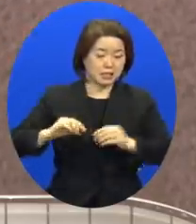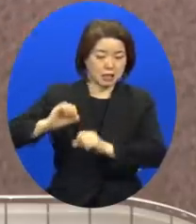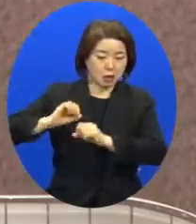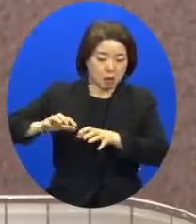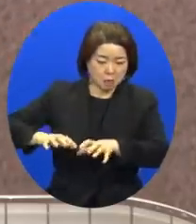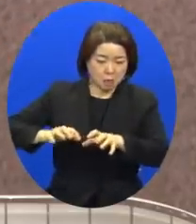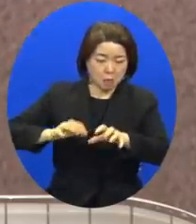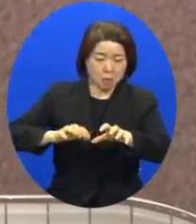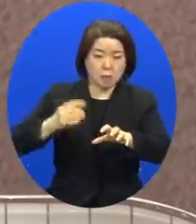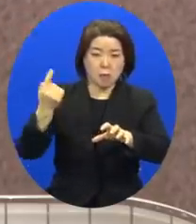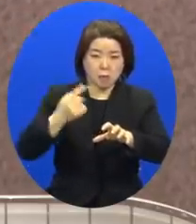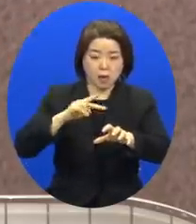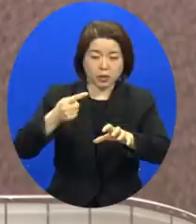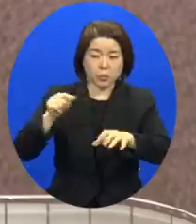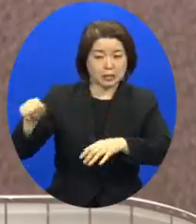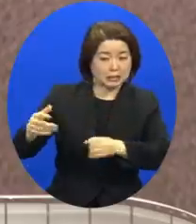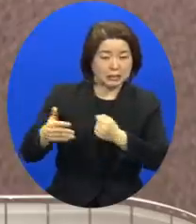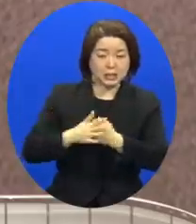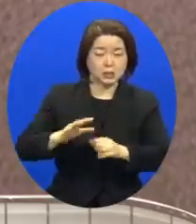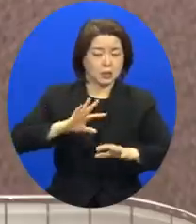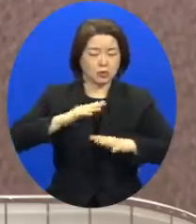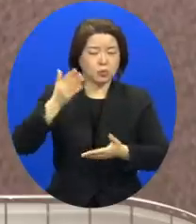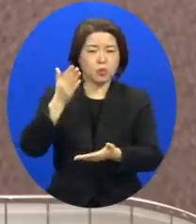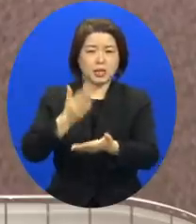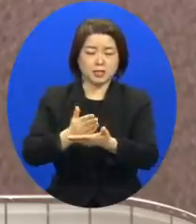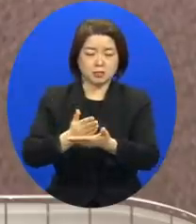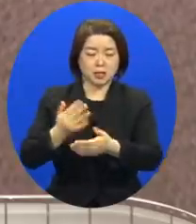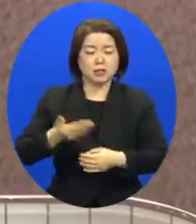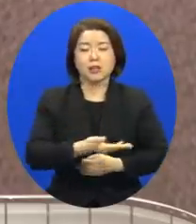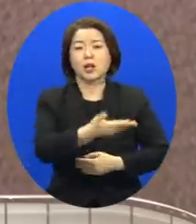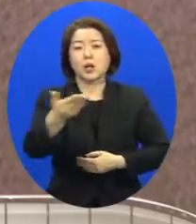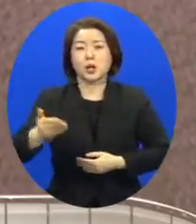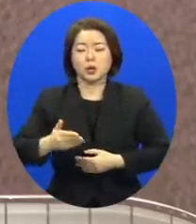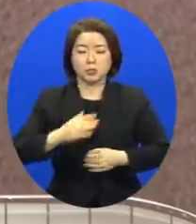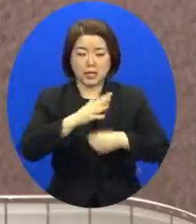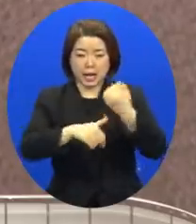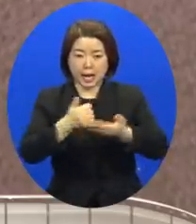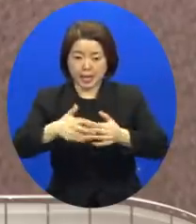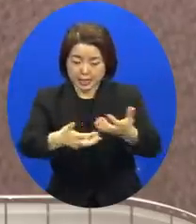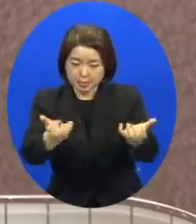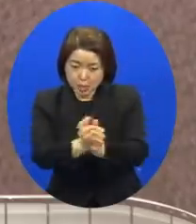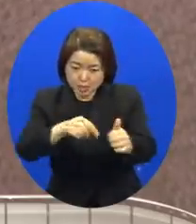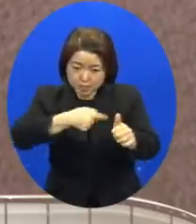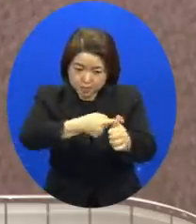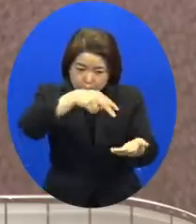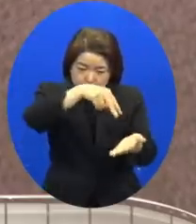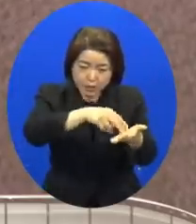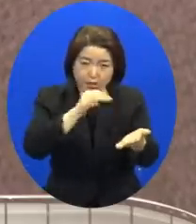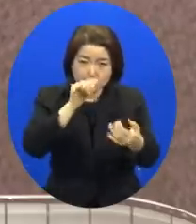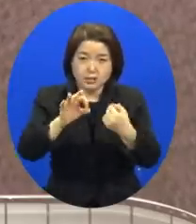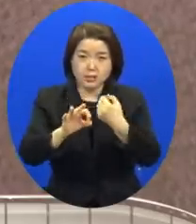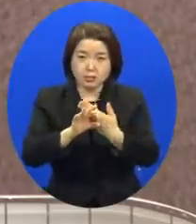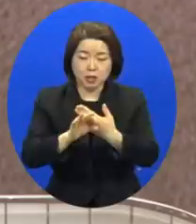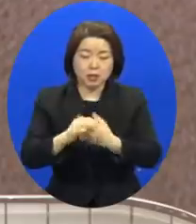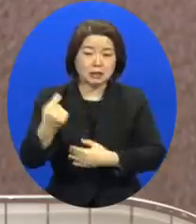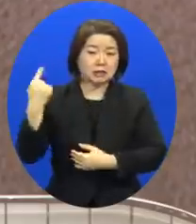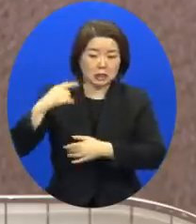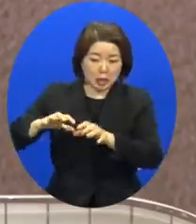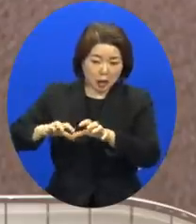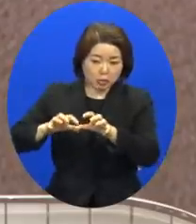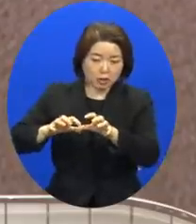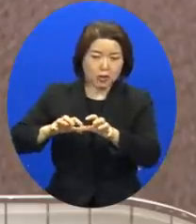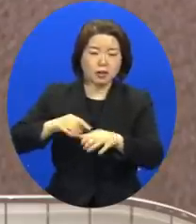두려워하지 마시기 바람 여러분이 하나님의 편에 서 있기만 하면 절대로 그들이 여러분을 해야지